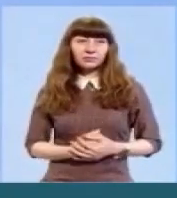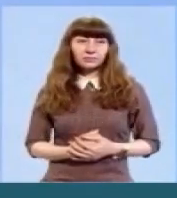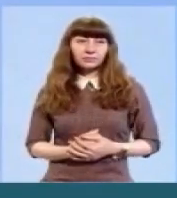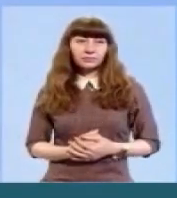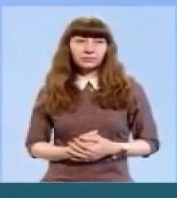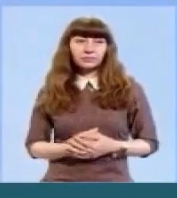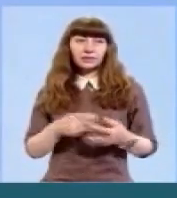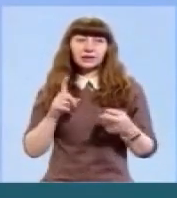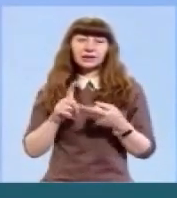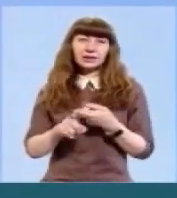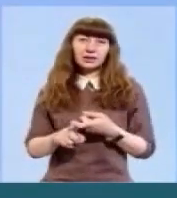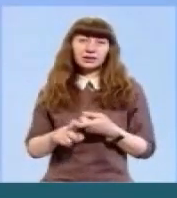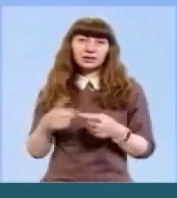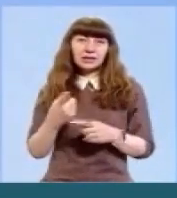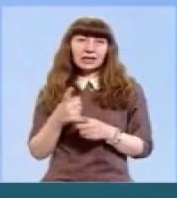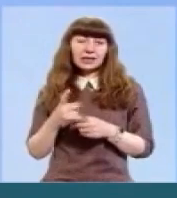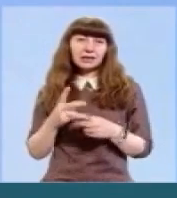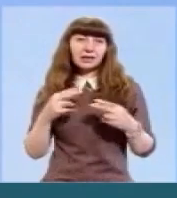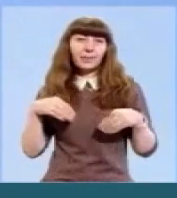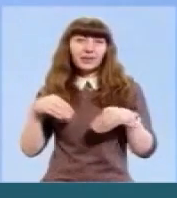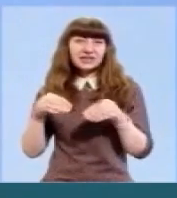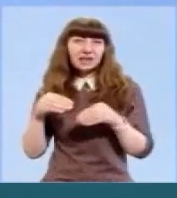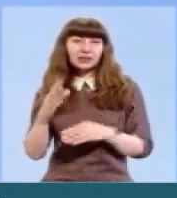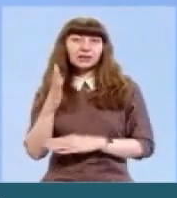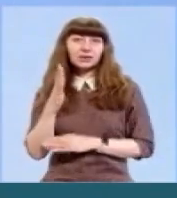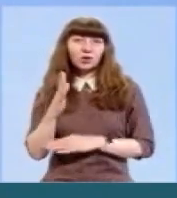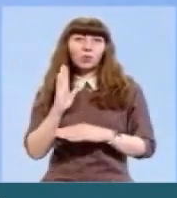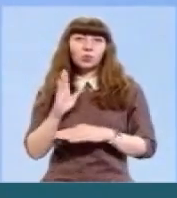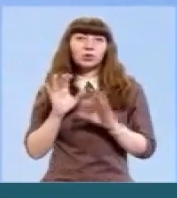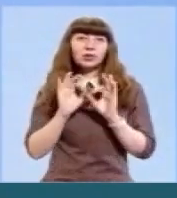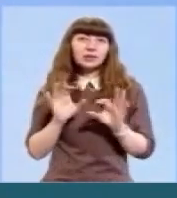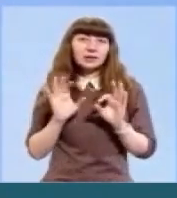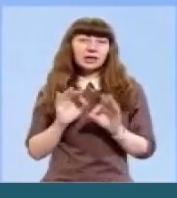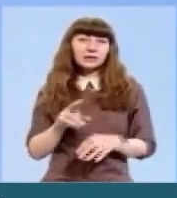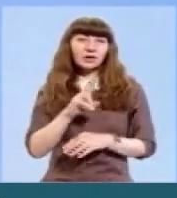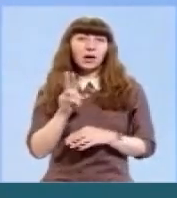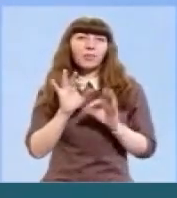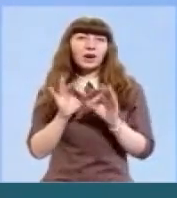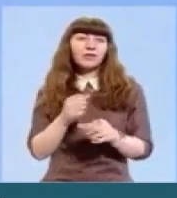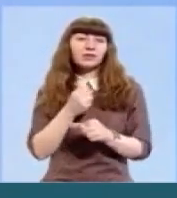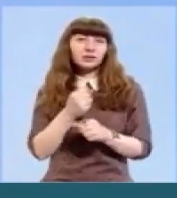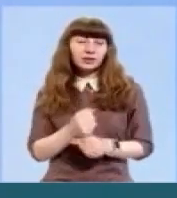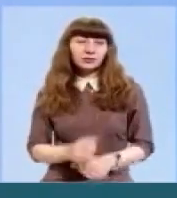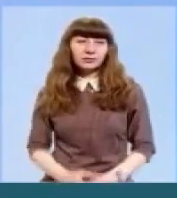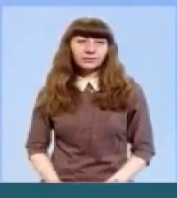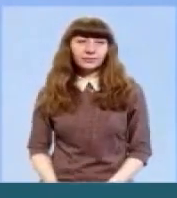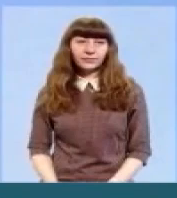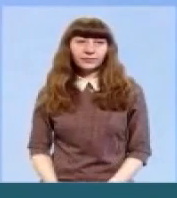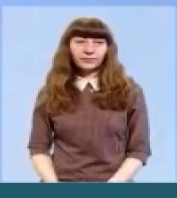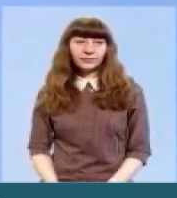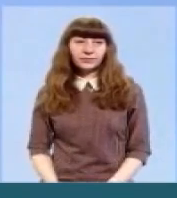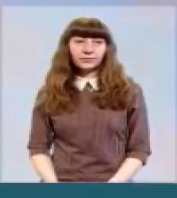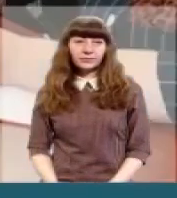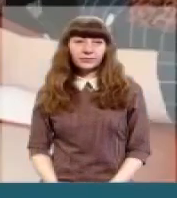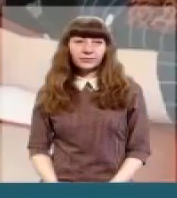именно закрепленные за этой посадкой. Он будет объяснять, все будет рассказывать, и как бы это регулировать за